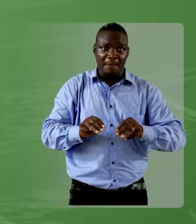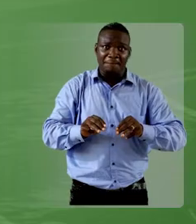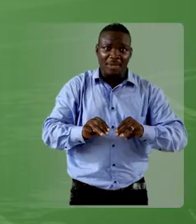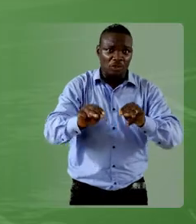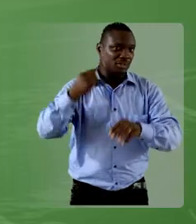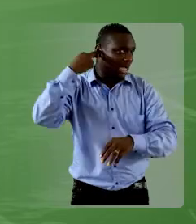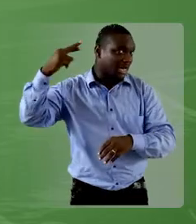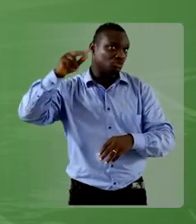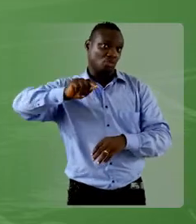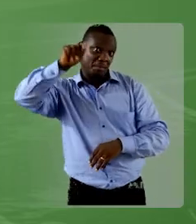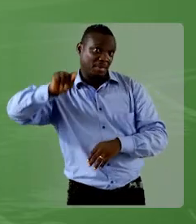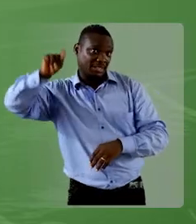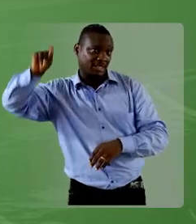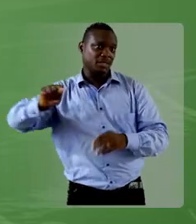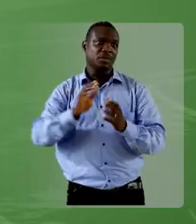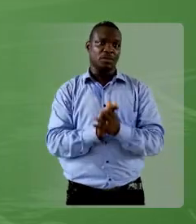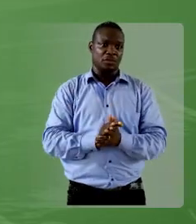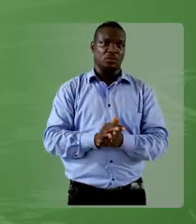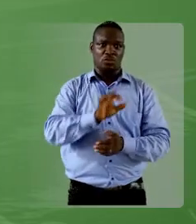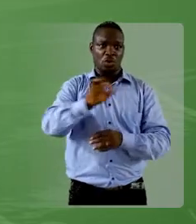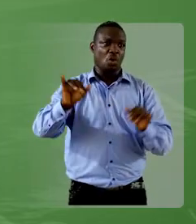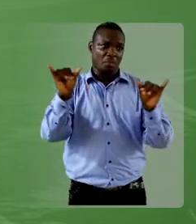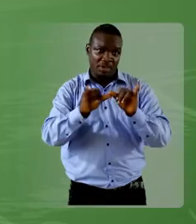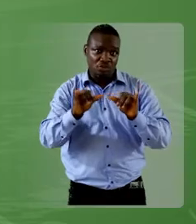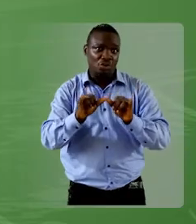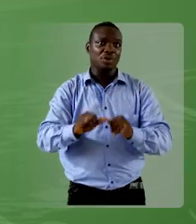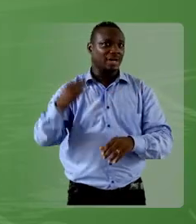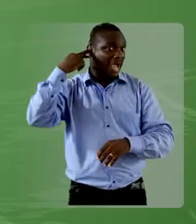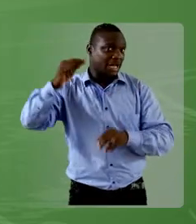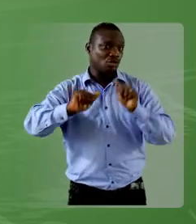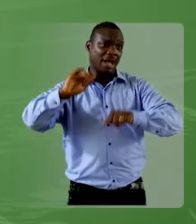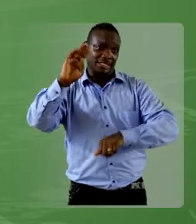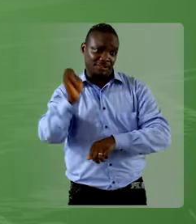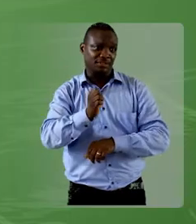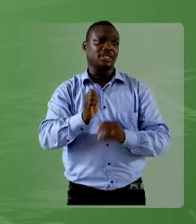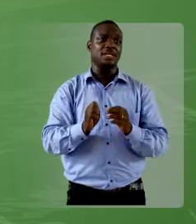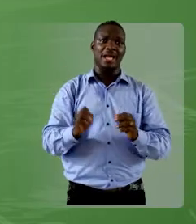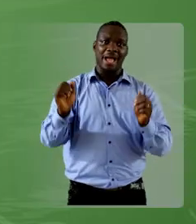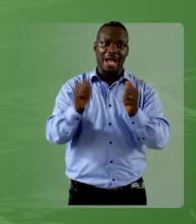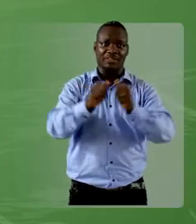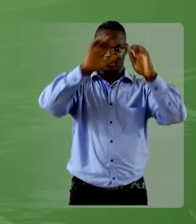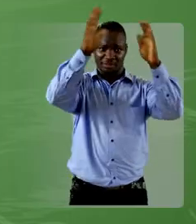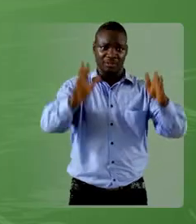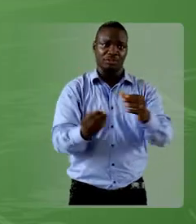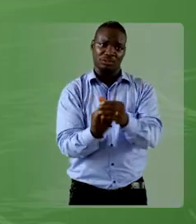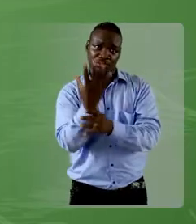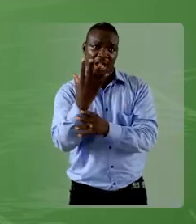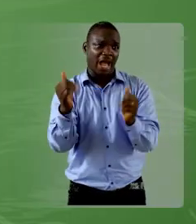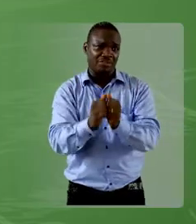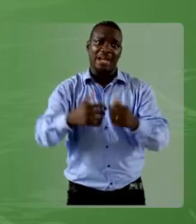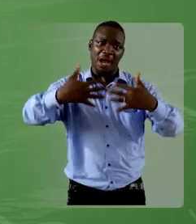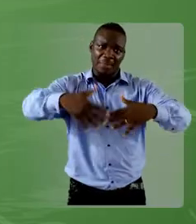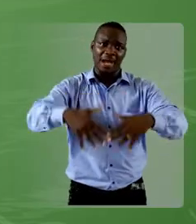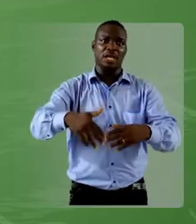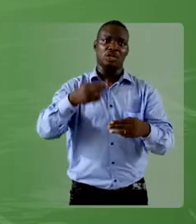radiométrique. On mesure dans ce cas la radioactivité des affleurements à l'aide d'un appareil